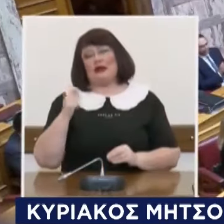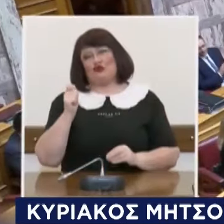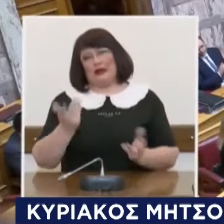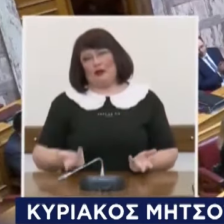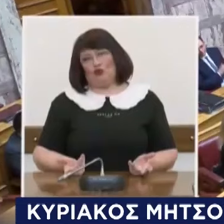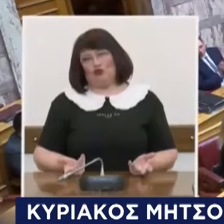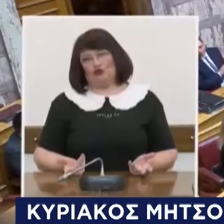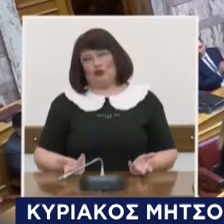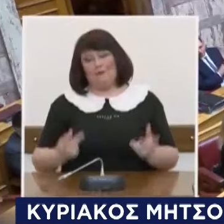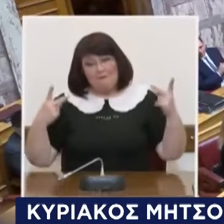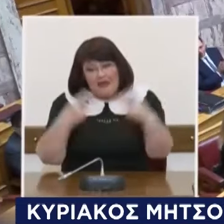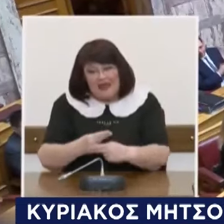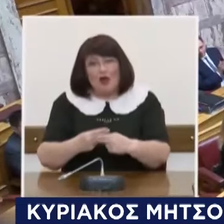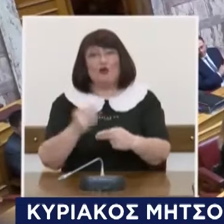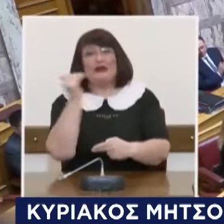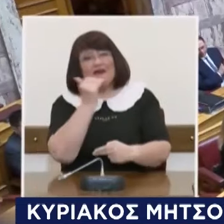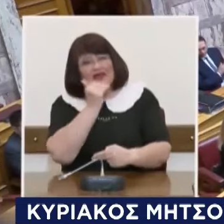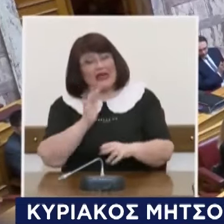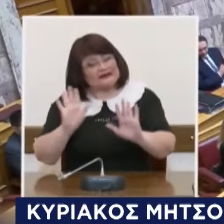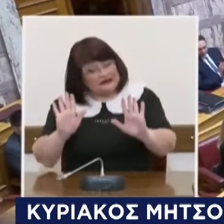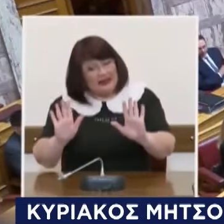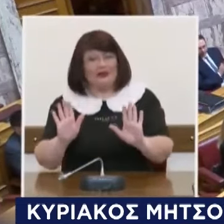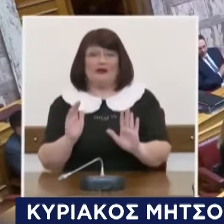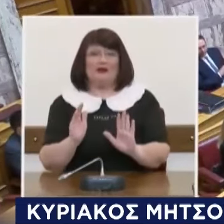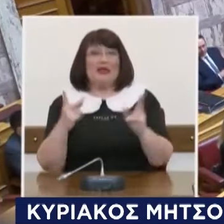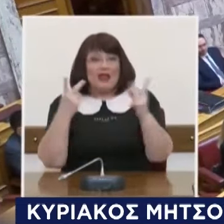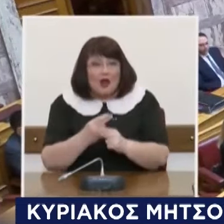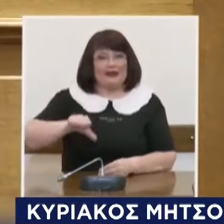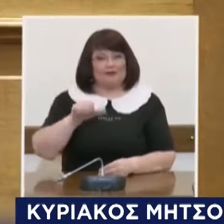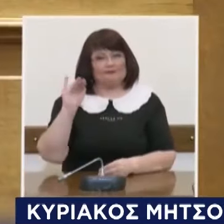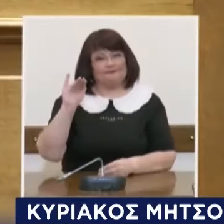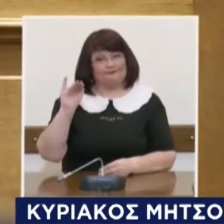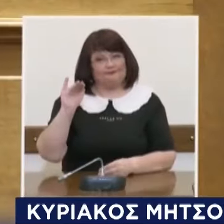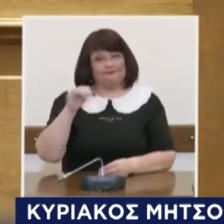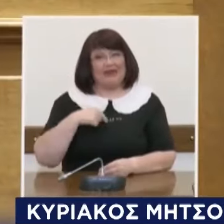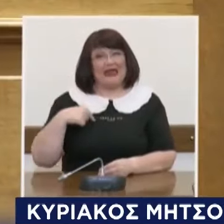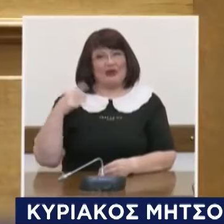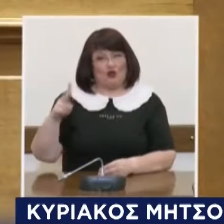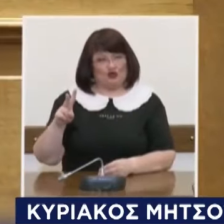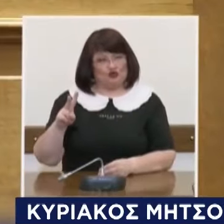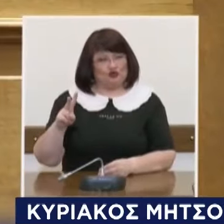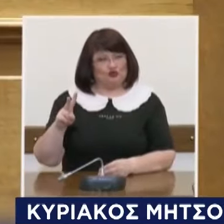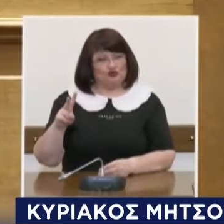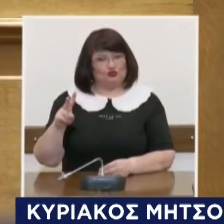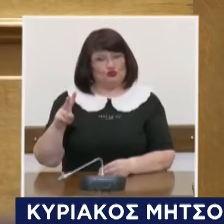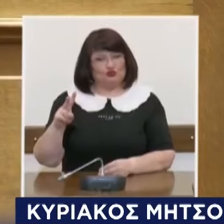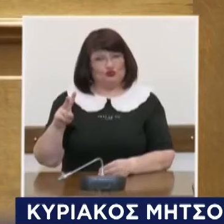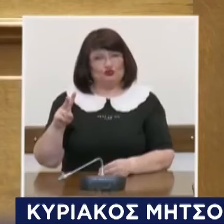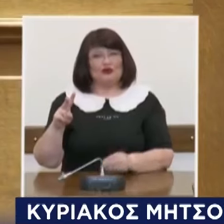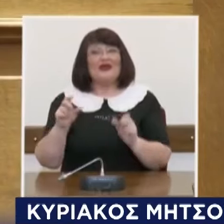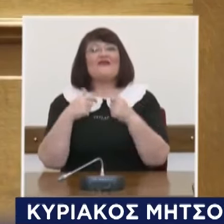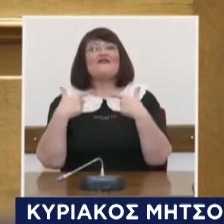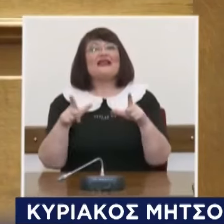λίγο και για το λάδι. Πείτε στον αρχηγό σας την επόμενη φορά που θα κάνει σποτάκι να